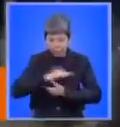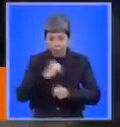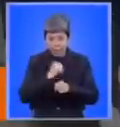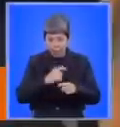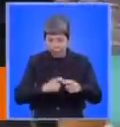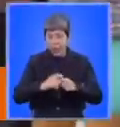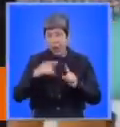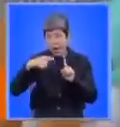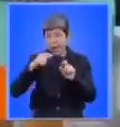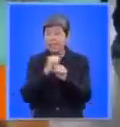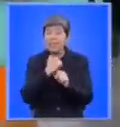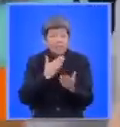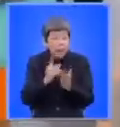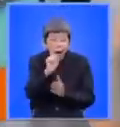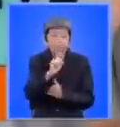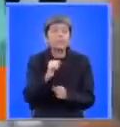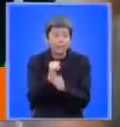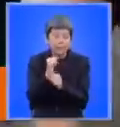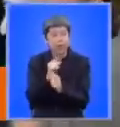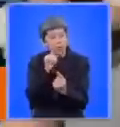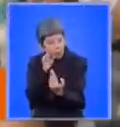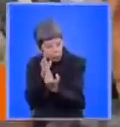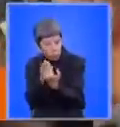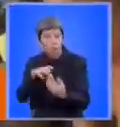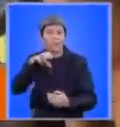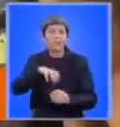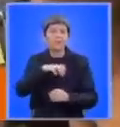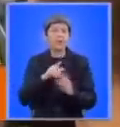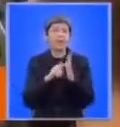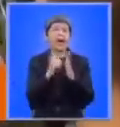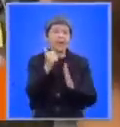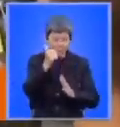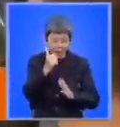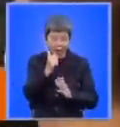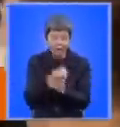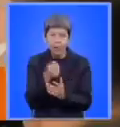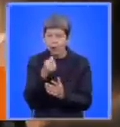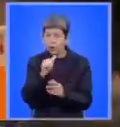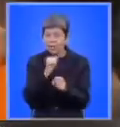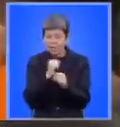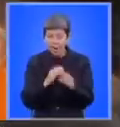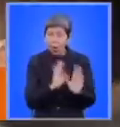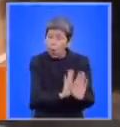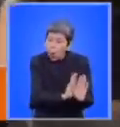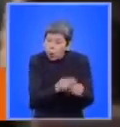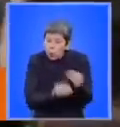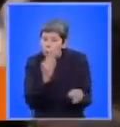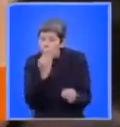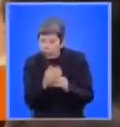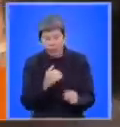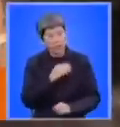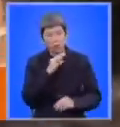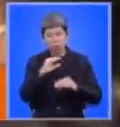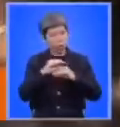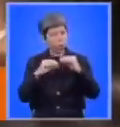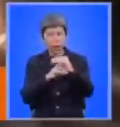านแผ่นหากประชาชนหาซื้อไม่ได้ก็สามารถติดต่อได้ที่องค์การเภสัชกรรมค่ะส่วนเรื่องของการกักตุนสินค้าในอนุทินก็ย้ำว่ากร